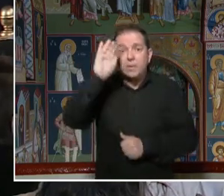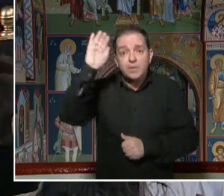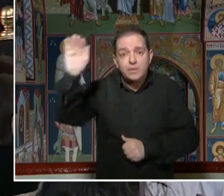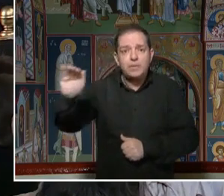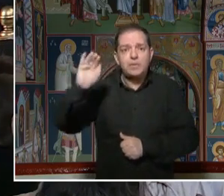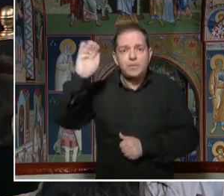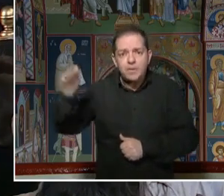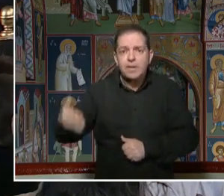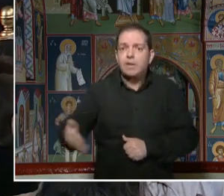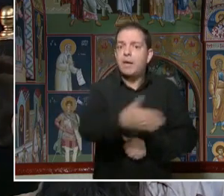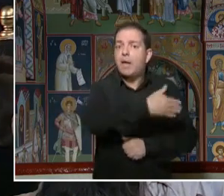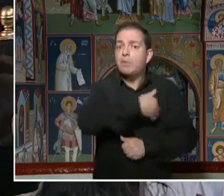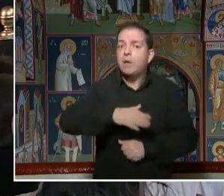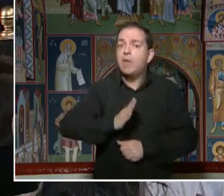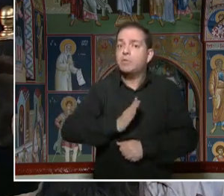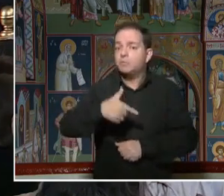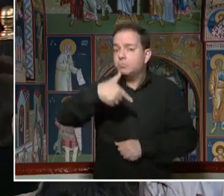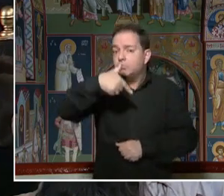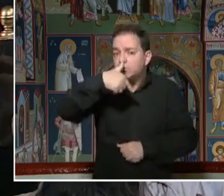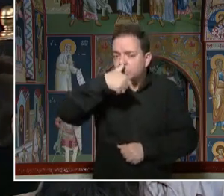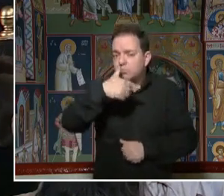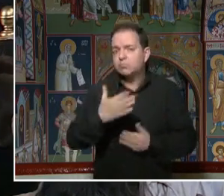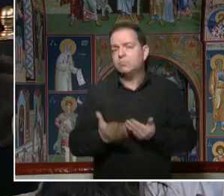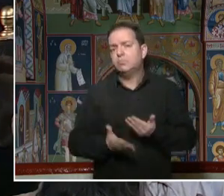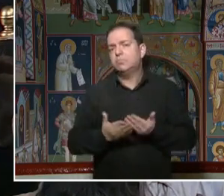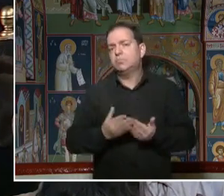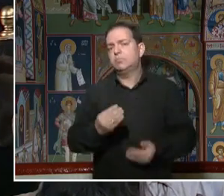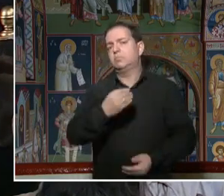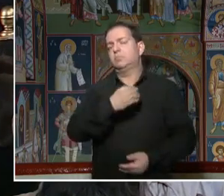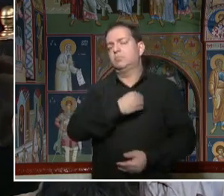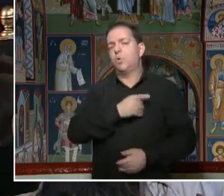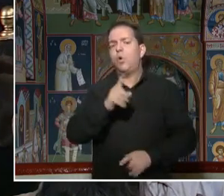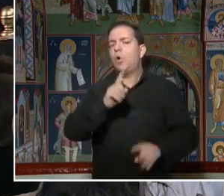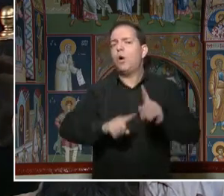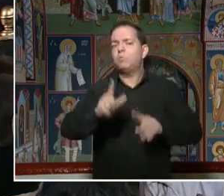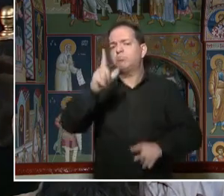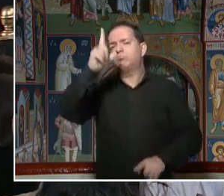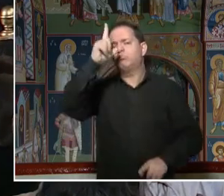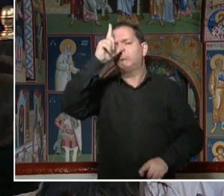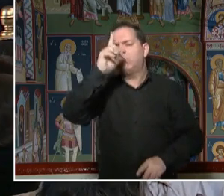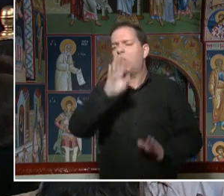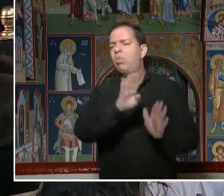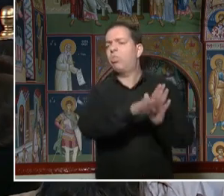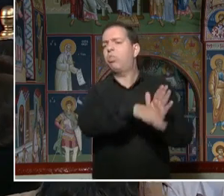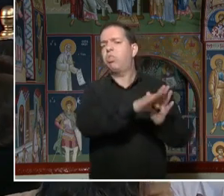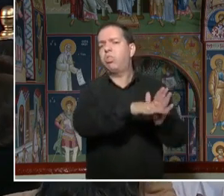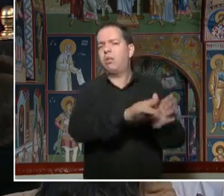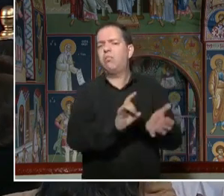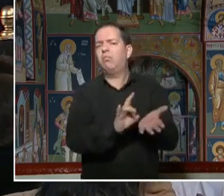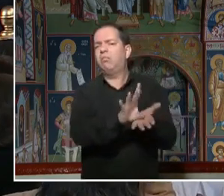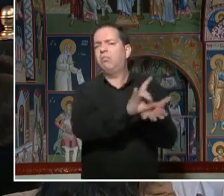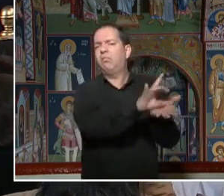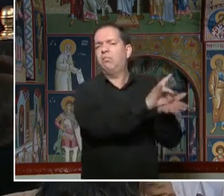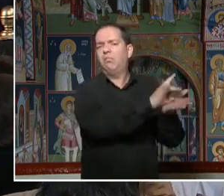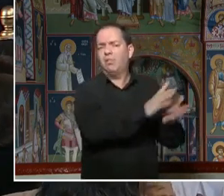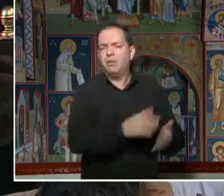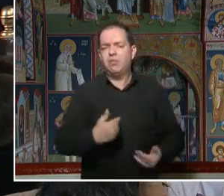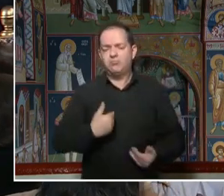ανθρώπους. Ο υπερήφανος, ο περιφρονητής των άλλων,